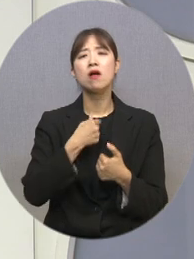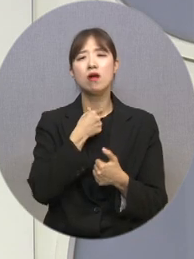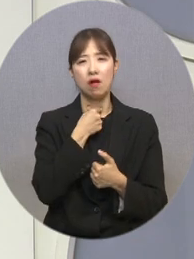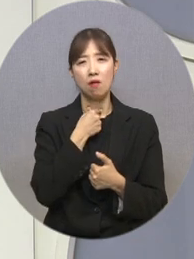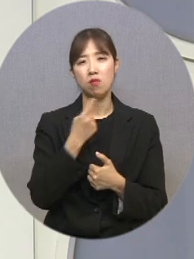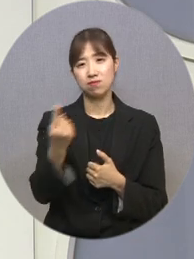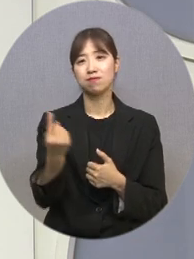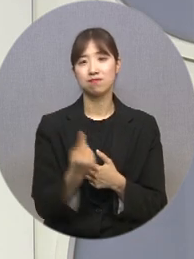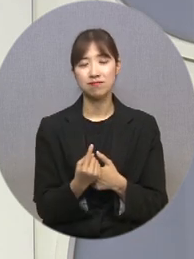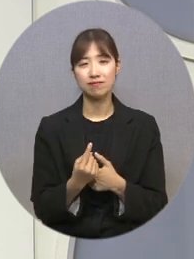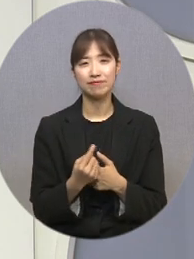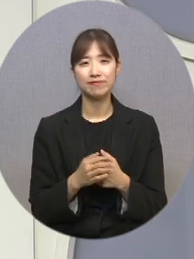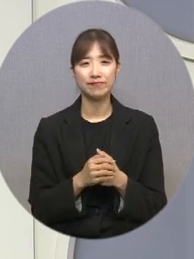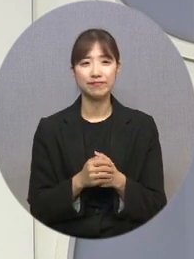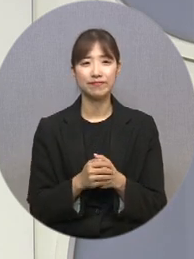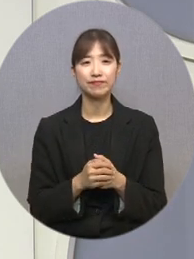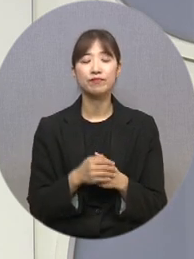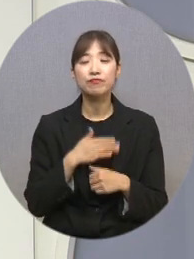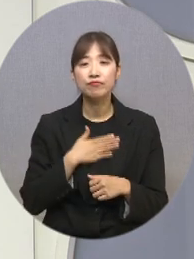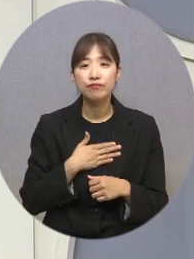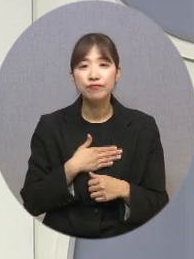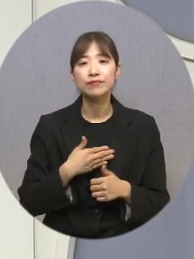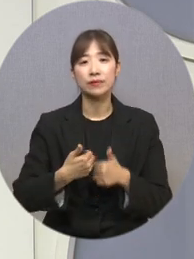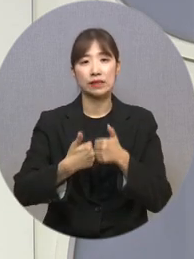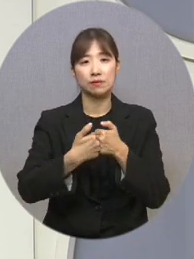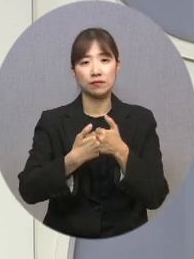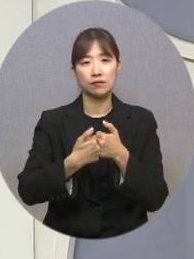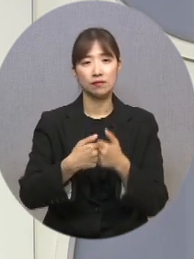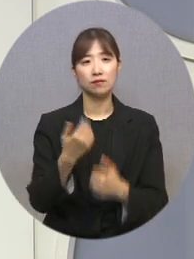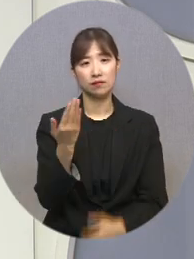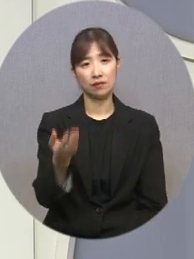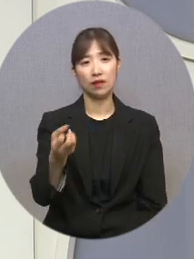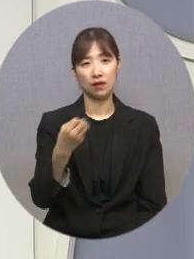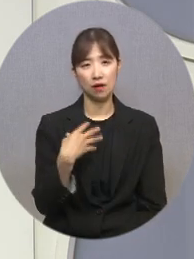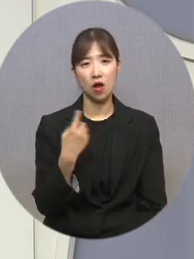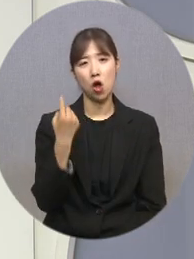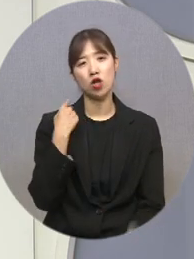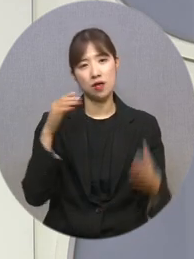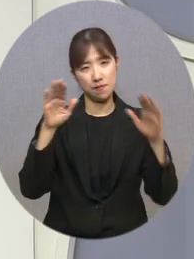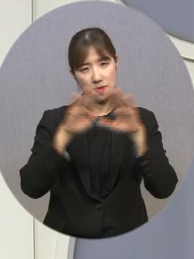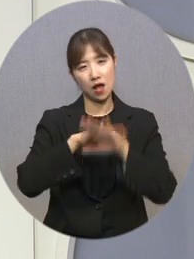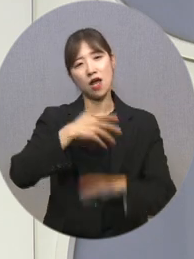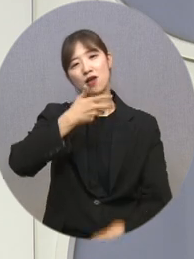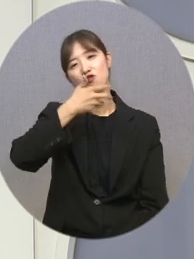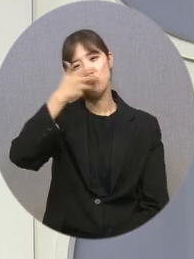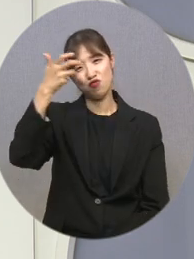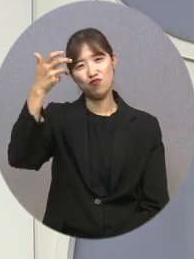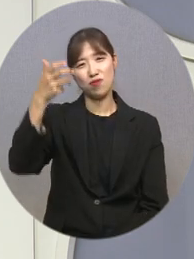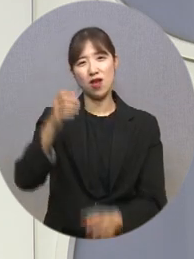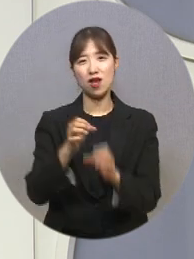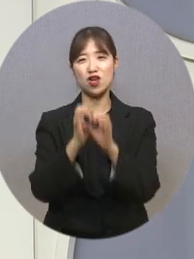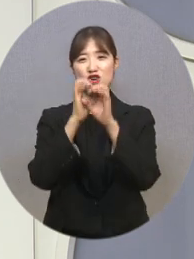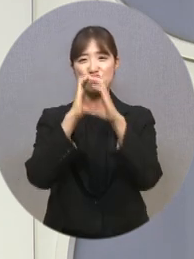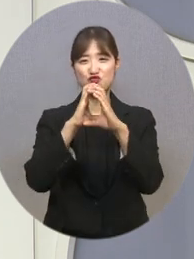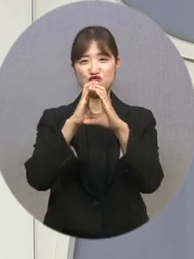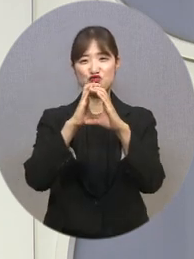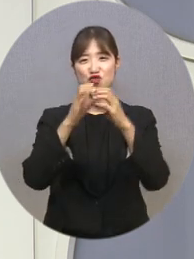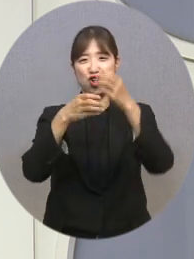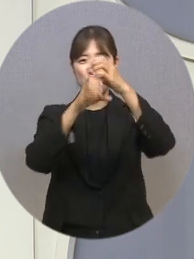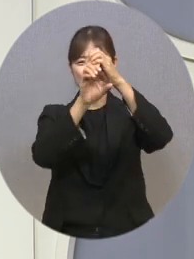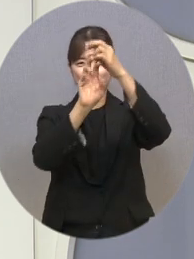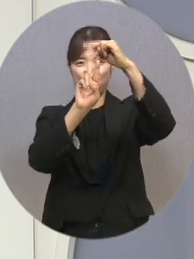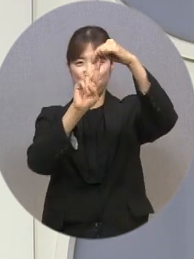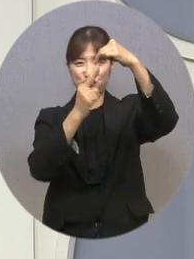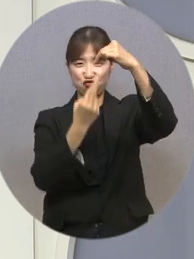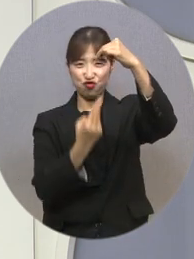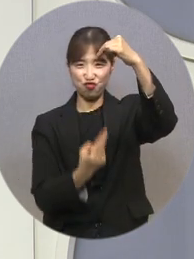요청이 왔습니다. 그래가지고 면담을 했더니 이분께서 하시는 말씀이 어젯밤에 꿈속에 굵은 동화줄이 내려와서 그